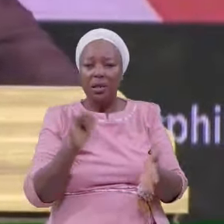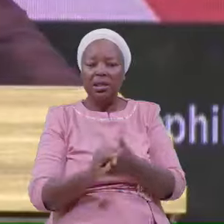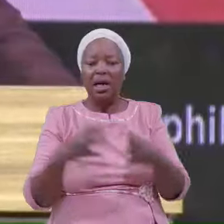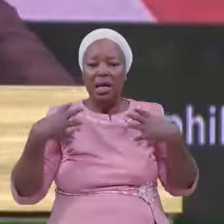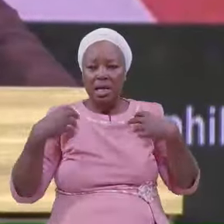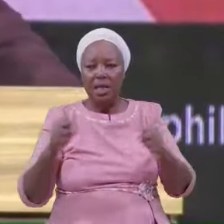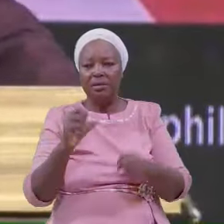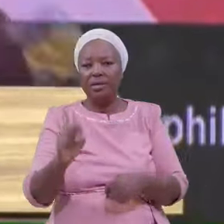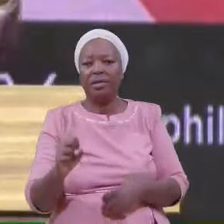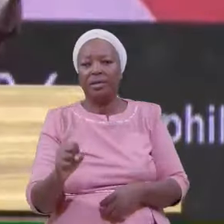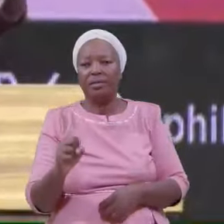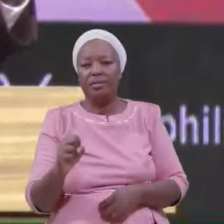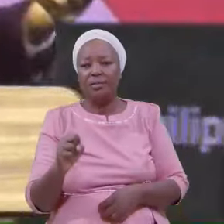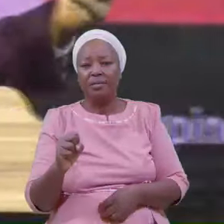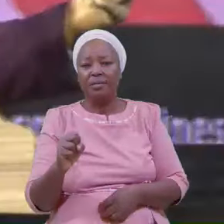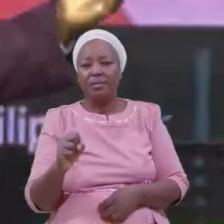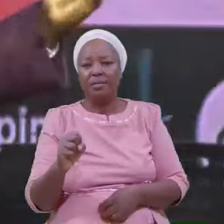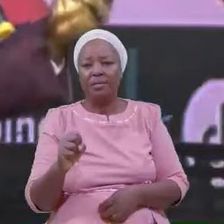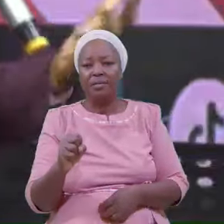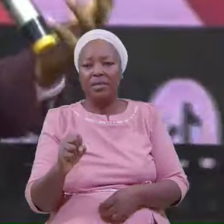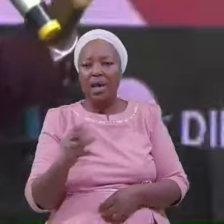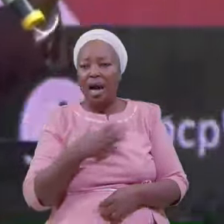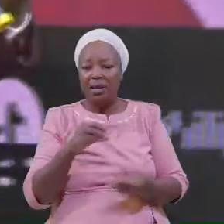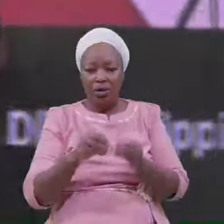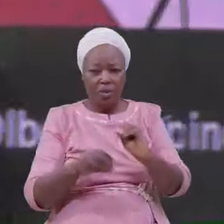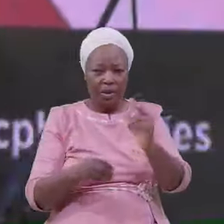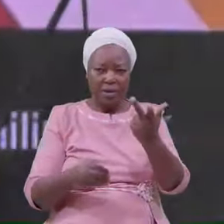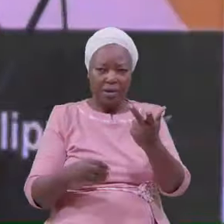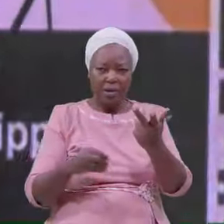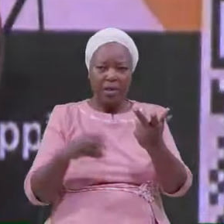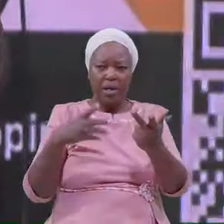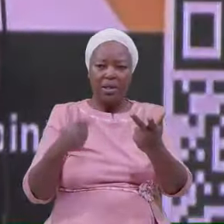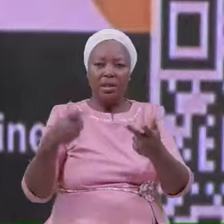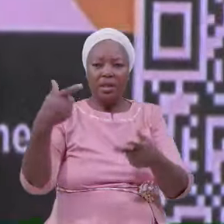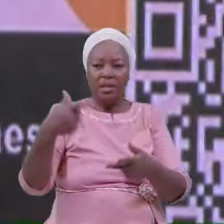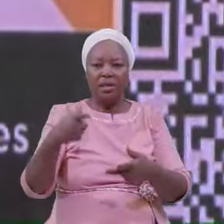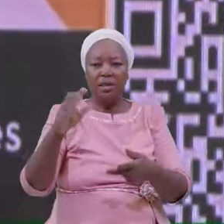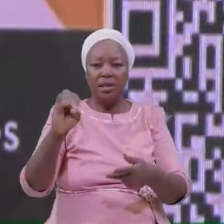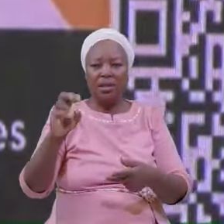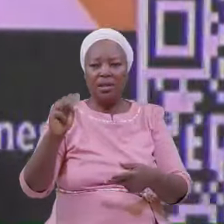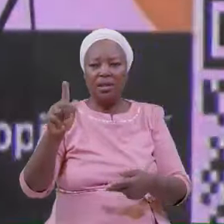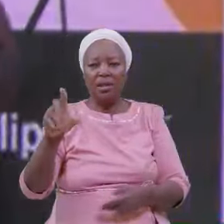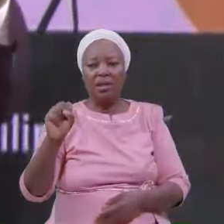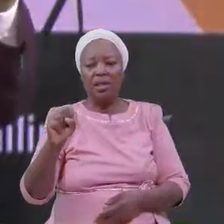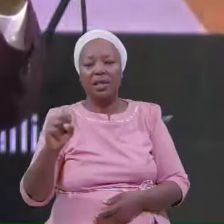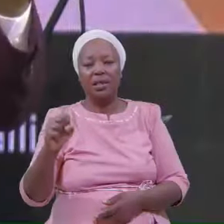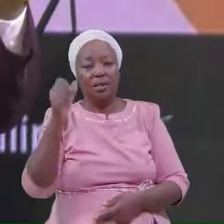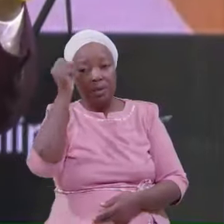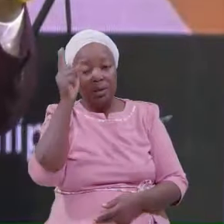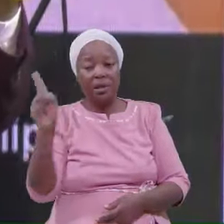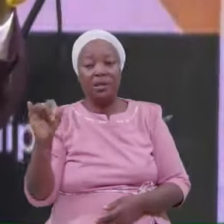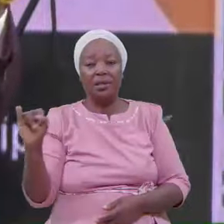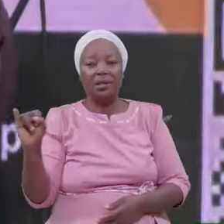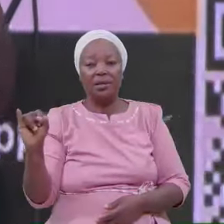na kapangyarihan na makapagpapagaling. Number three, the Gentiles' at pangatlo, perception. Ang paningin ng mga hintil. That